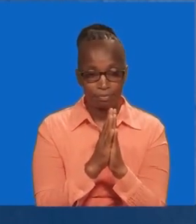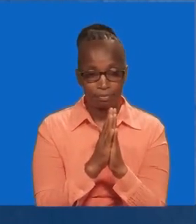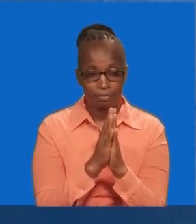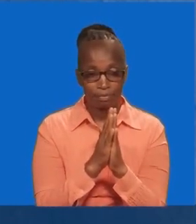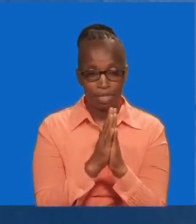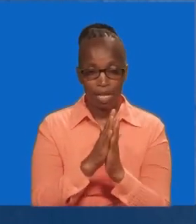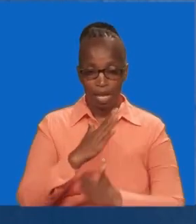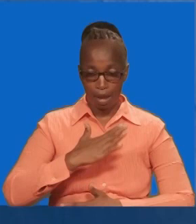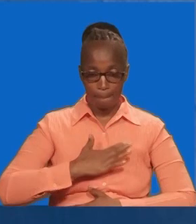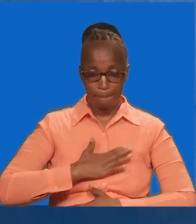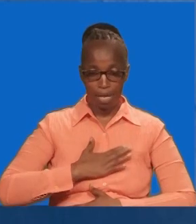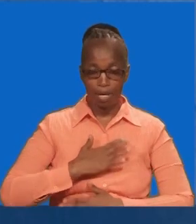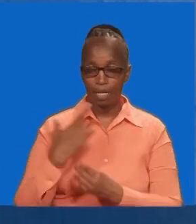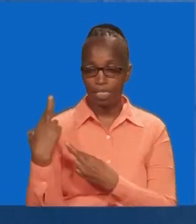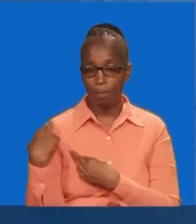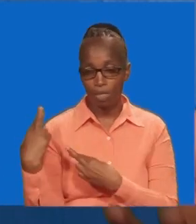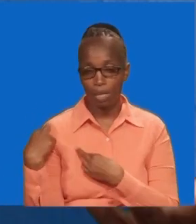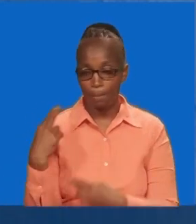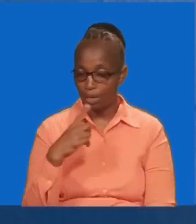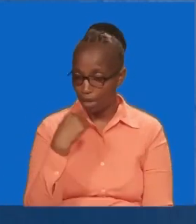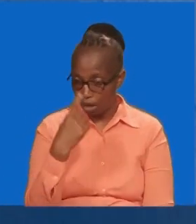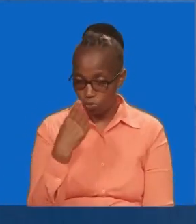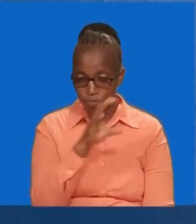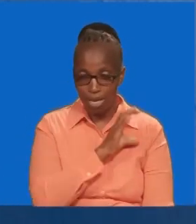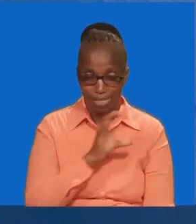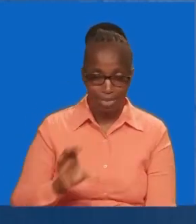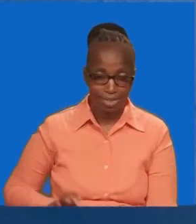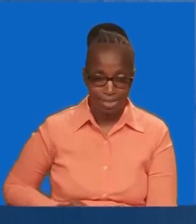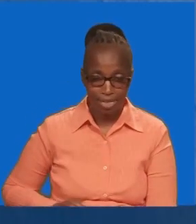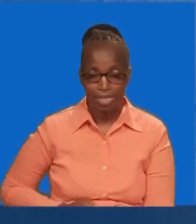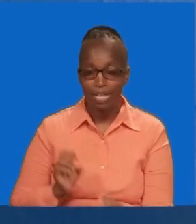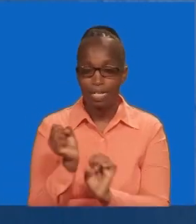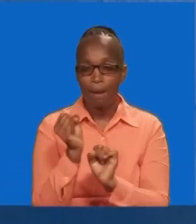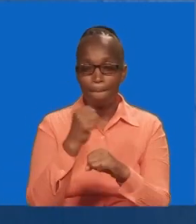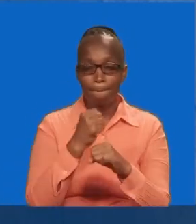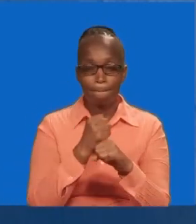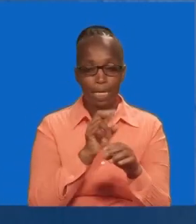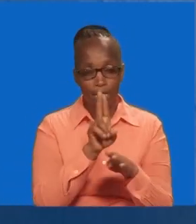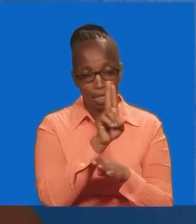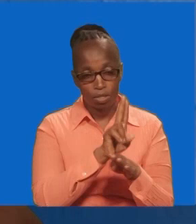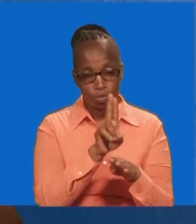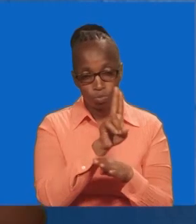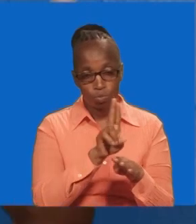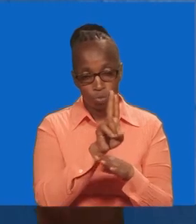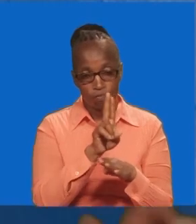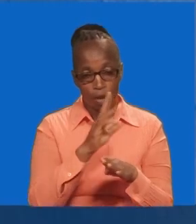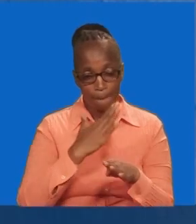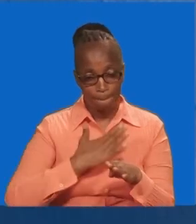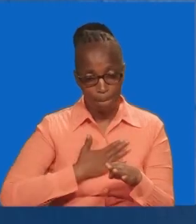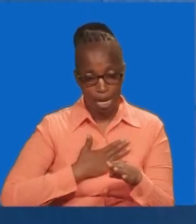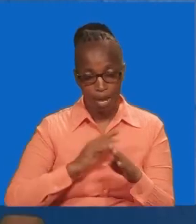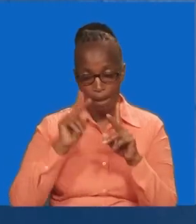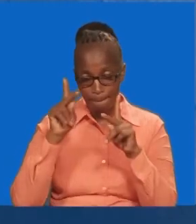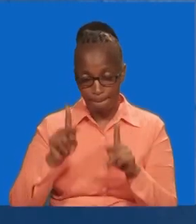ya kwamba ni jukumu langu mimi kama Mkristo to make sure or to make use of my